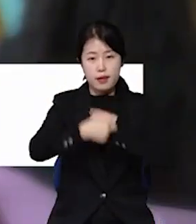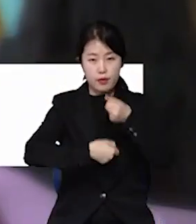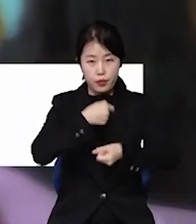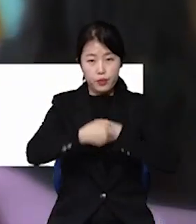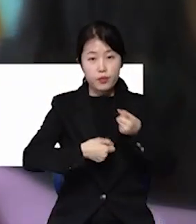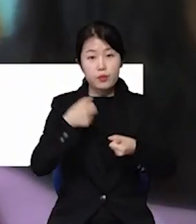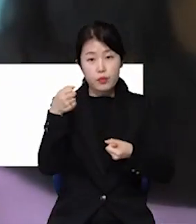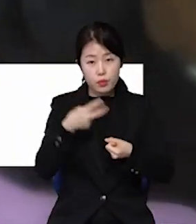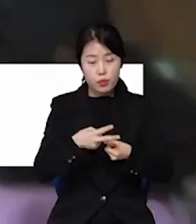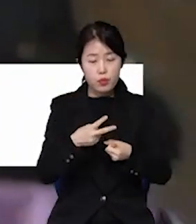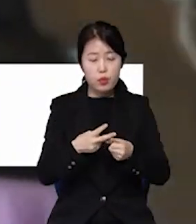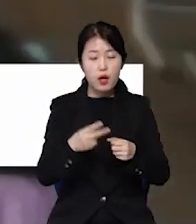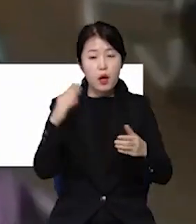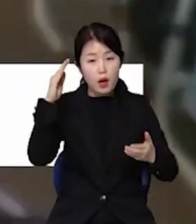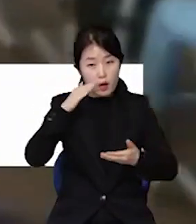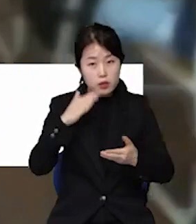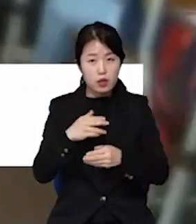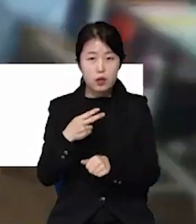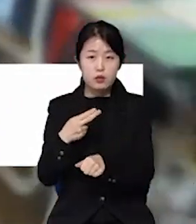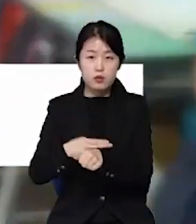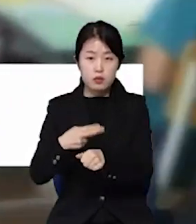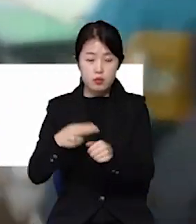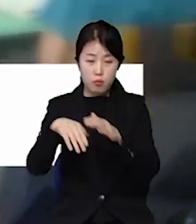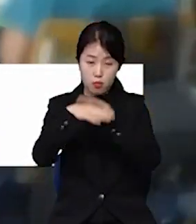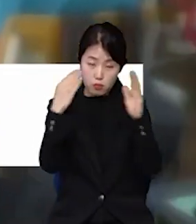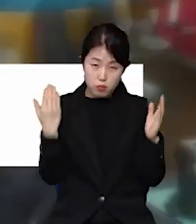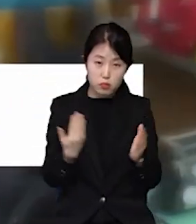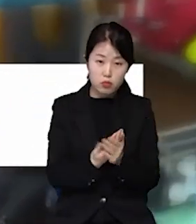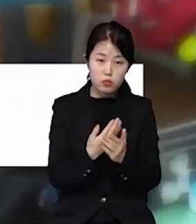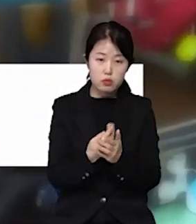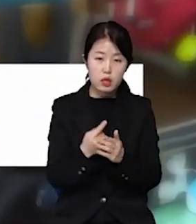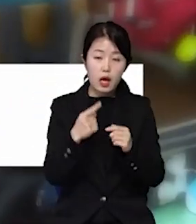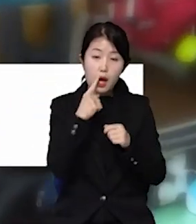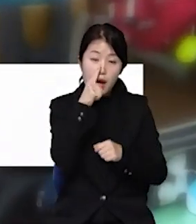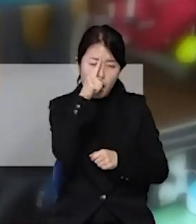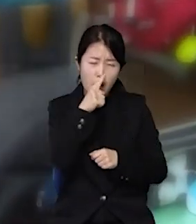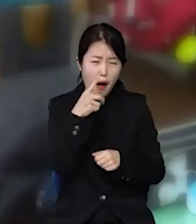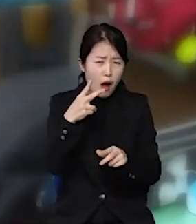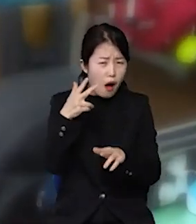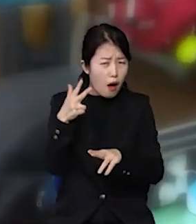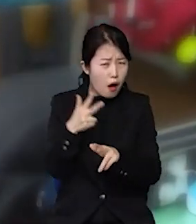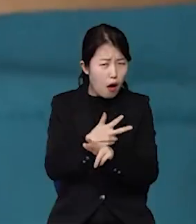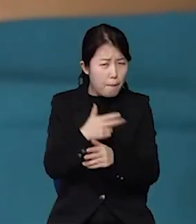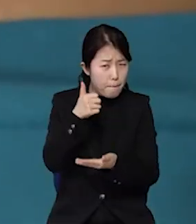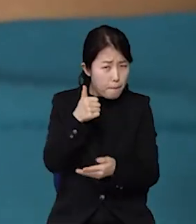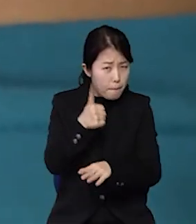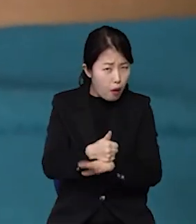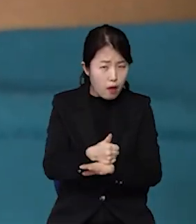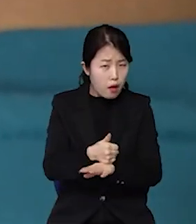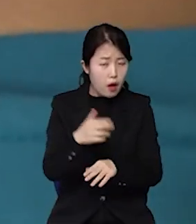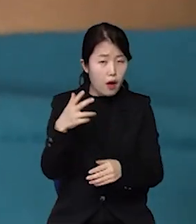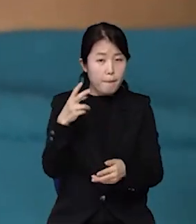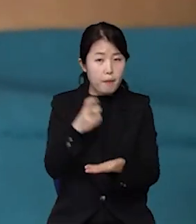했고 전체 학생과 교직원을 대상으로 권고하던 자가진단 등록도 증상이 있는